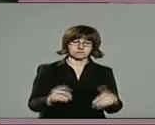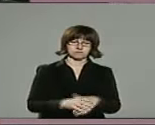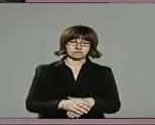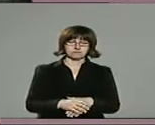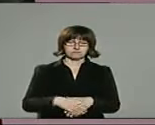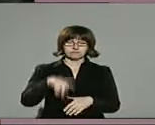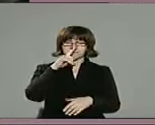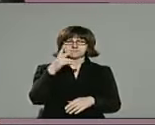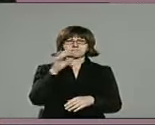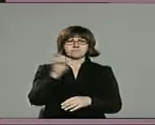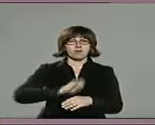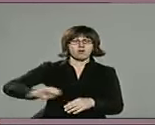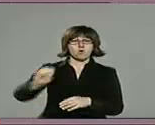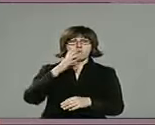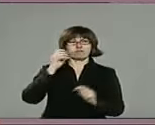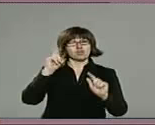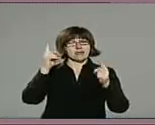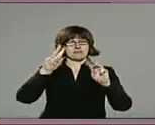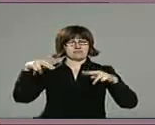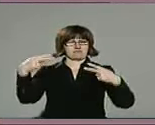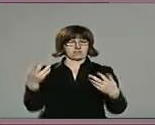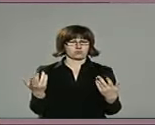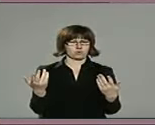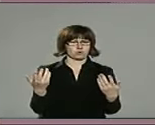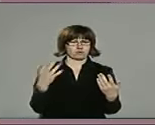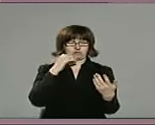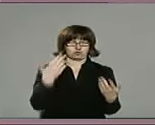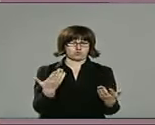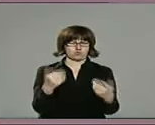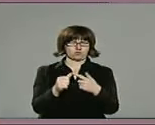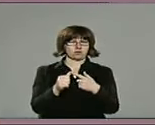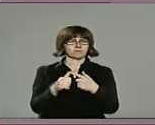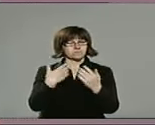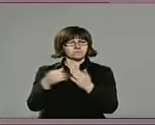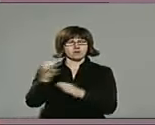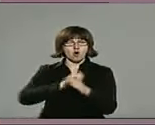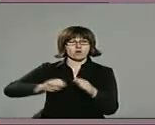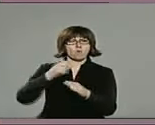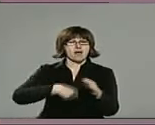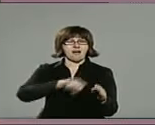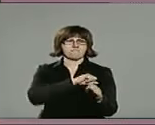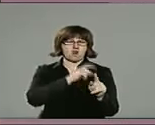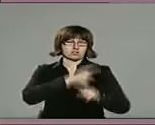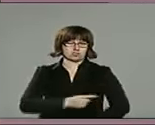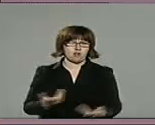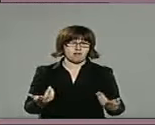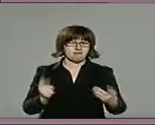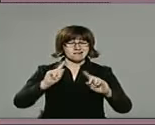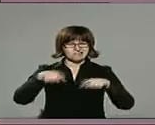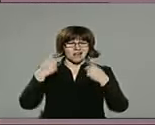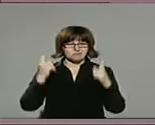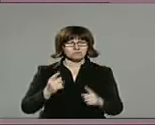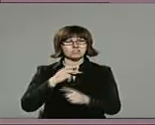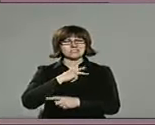Wenn wir dieses Europa wieder lebendig machen wollen und wenn dieses Europa Erfolg haben soll, dann muss